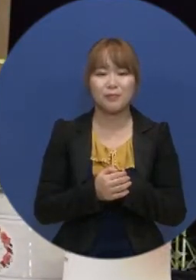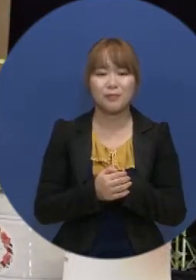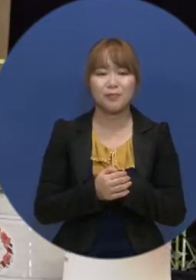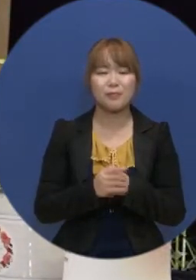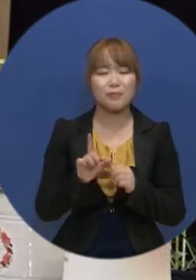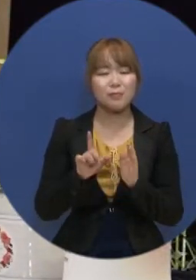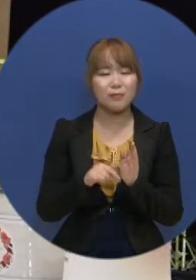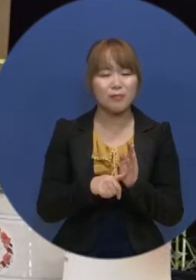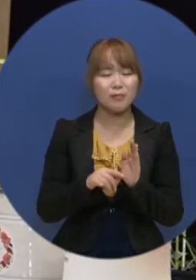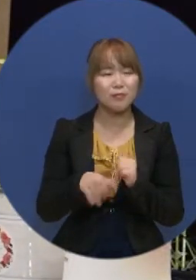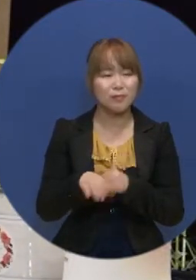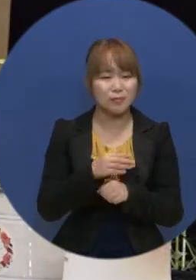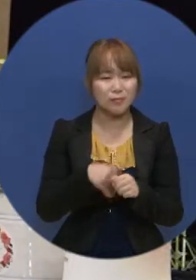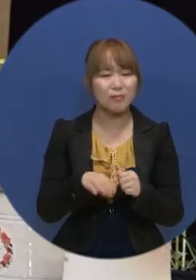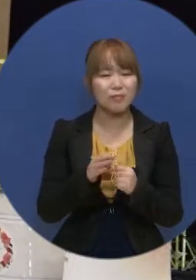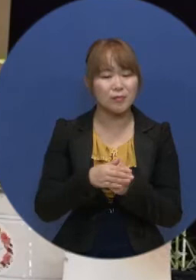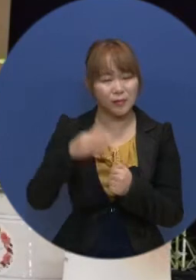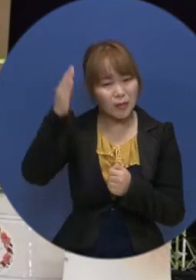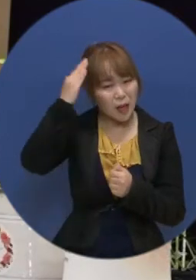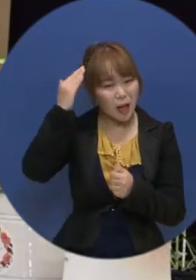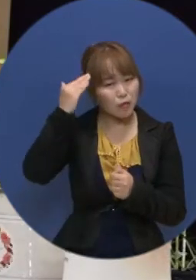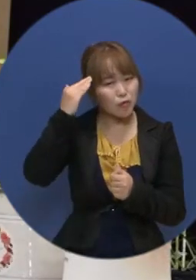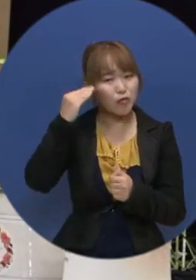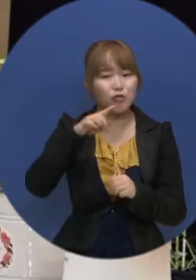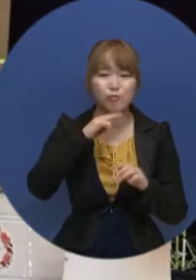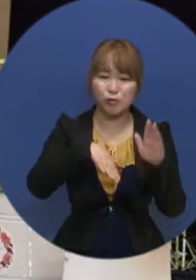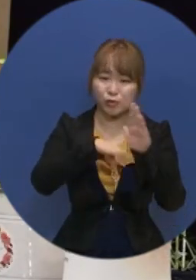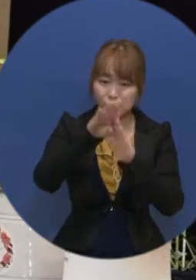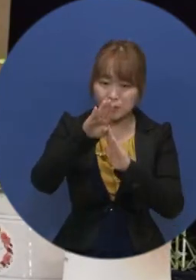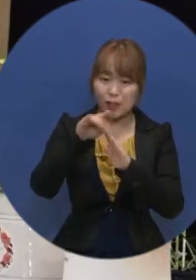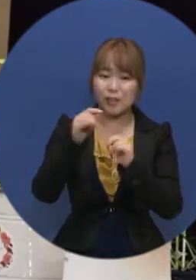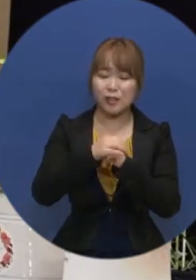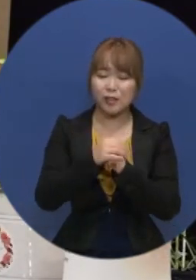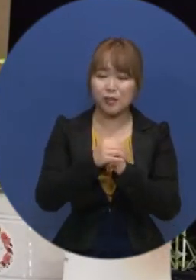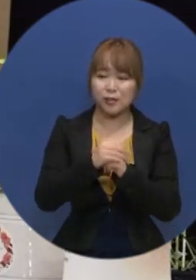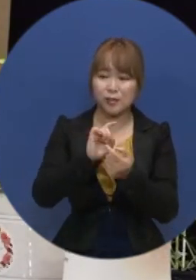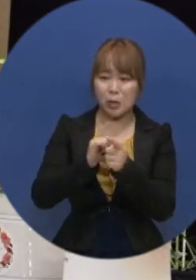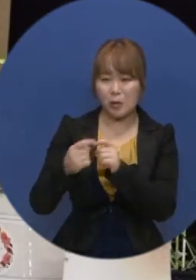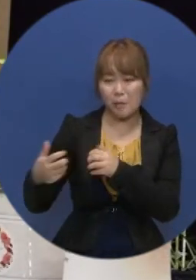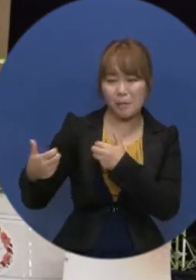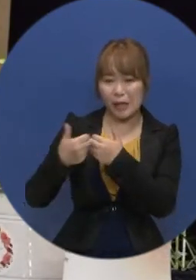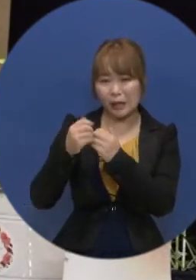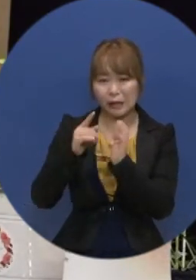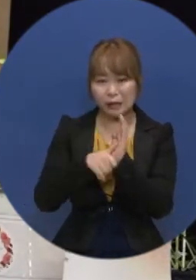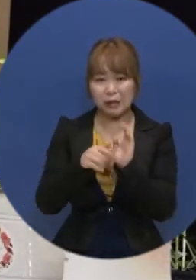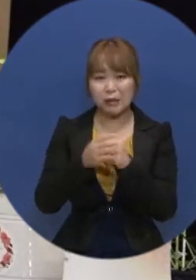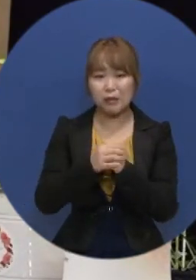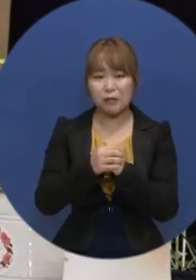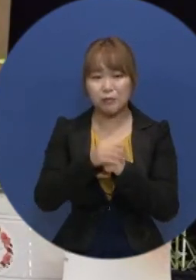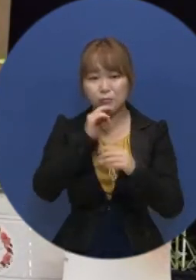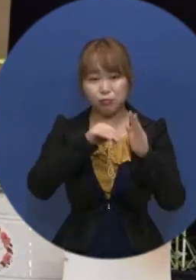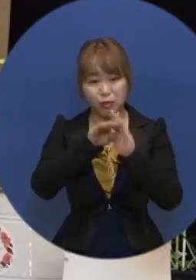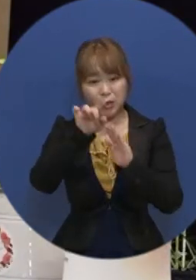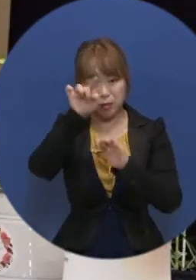그때 상황이 우리가 남북 대치 상황인데, 저 우쪽에서